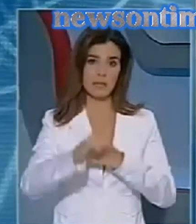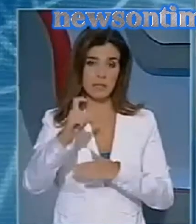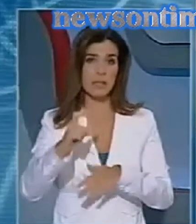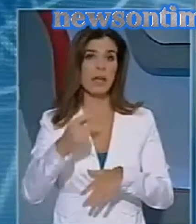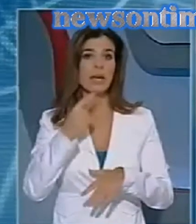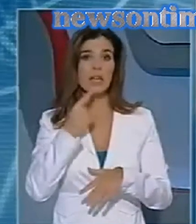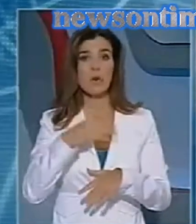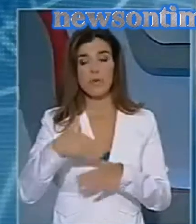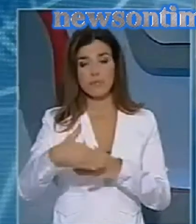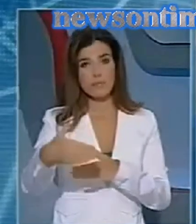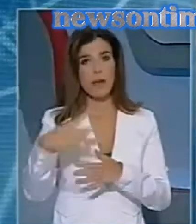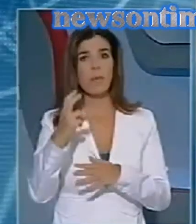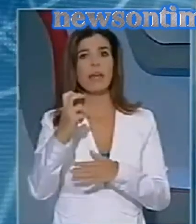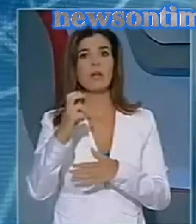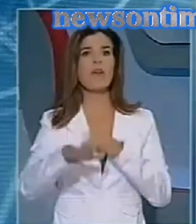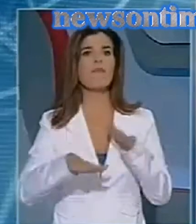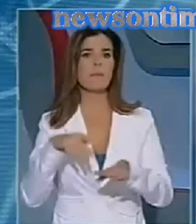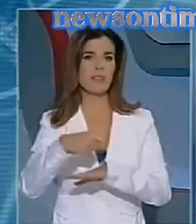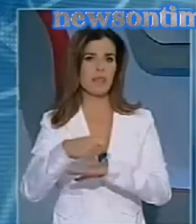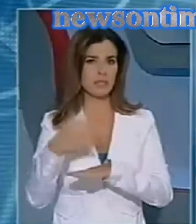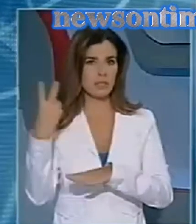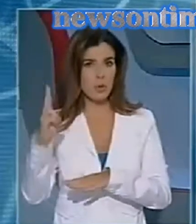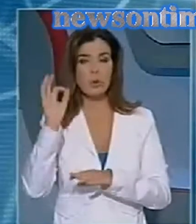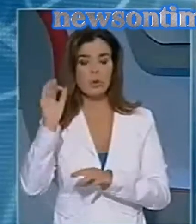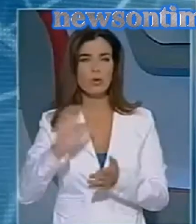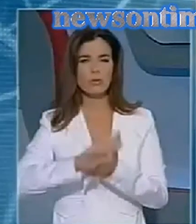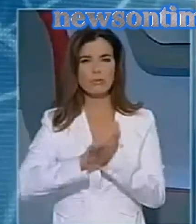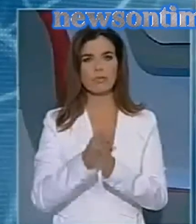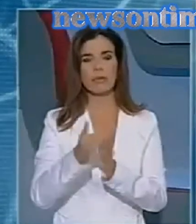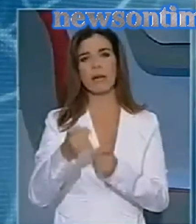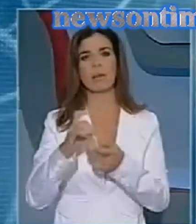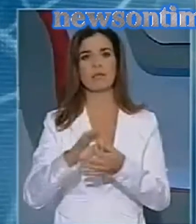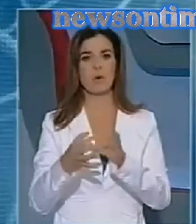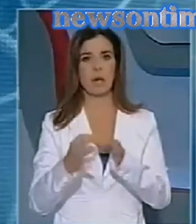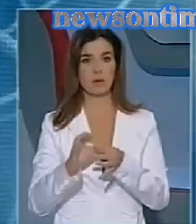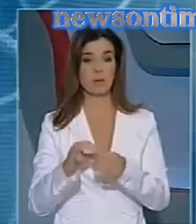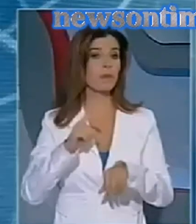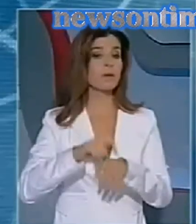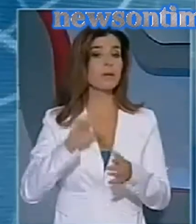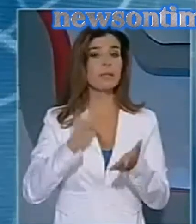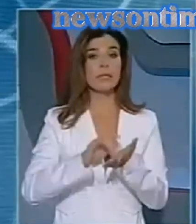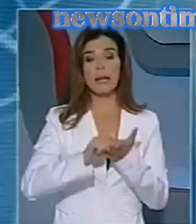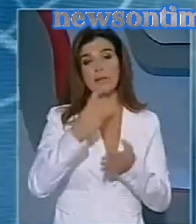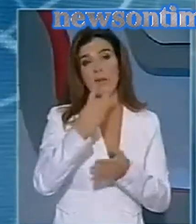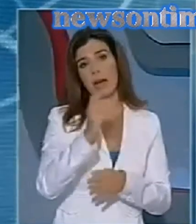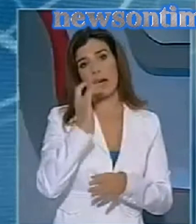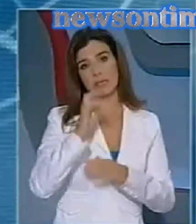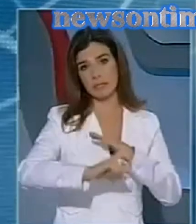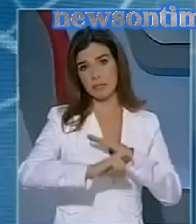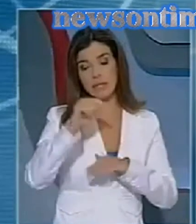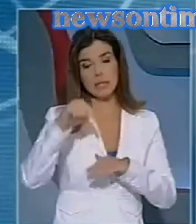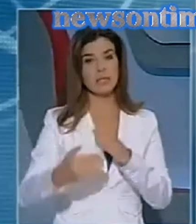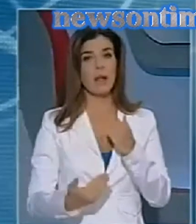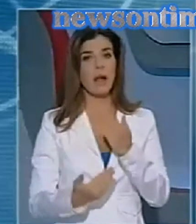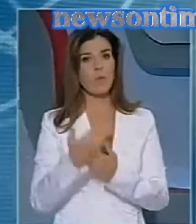ήδη τουλάχιστον τα 20 επόμενα δικαστικά βήματα για την πλήρη εξάρθρωση της εγκληματικής οργάνωσης. Στο μεταξύ, στα κεντρικά γραφεία της Χρυσής Αυγής